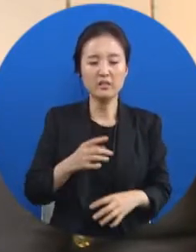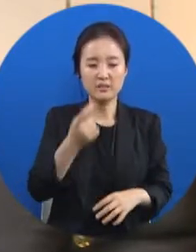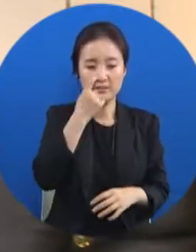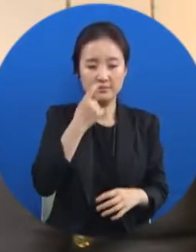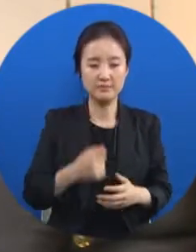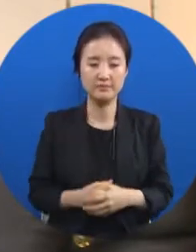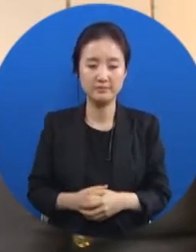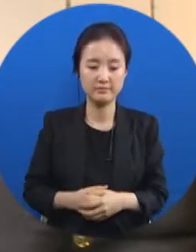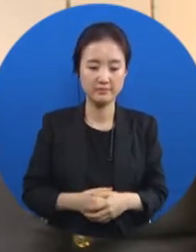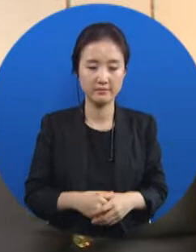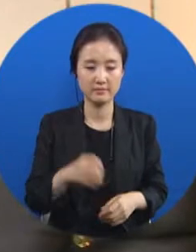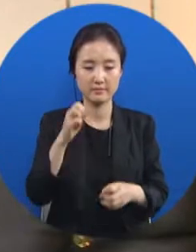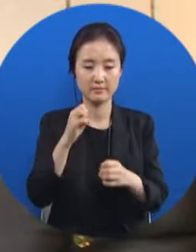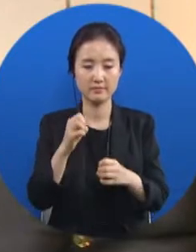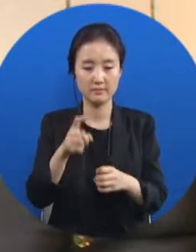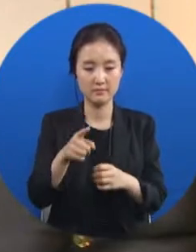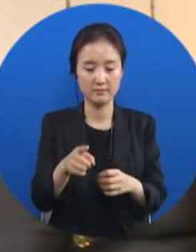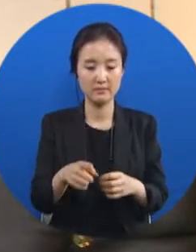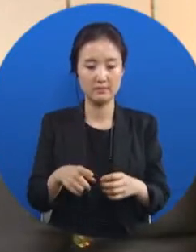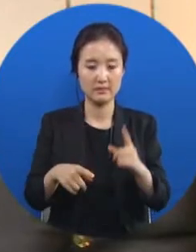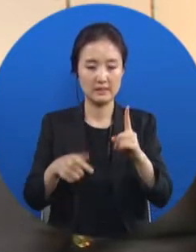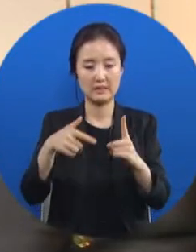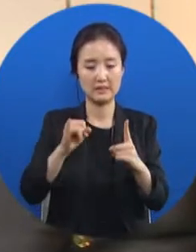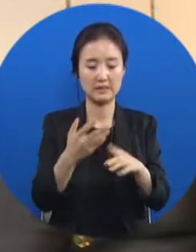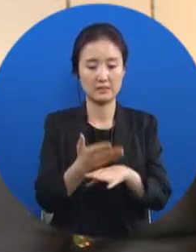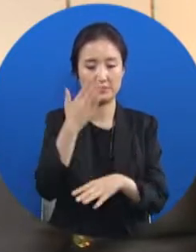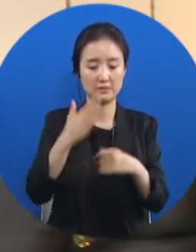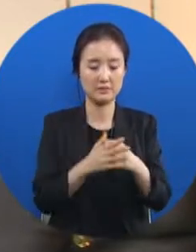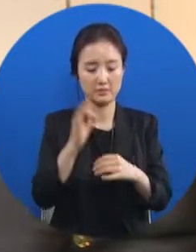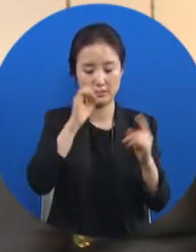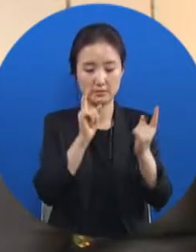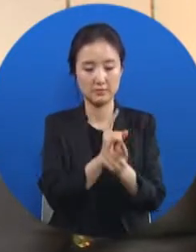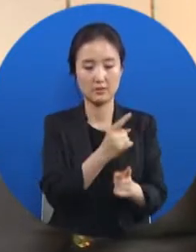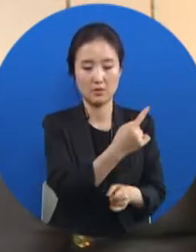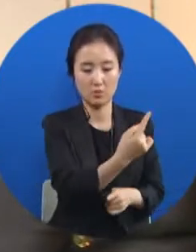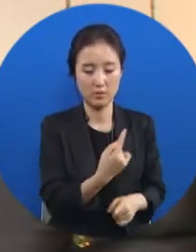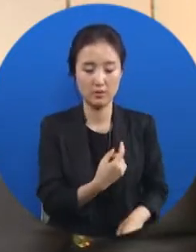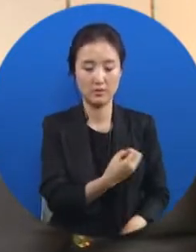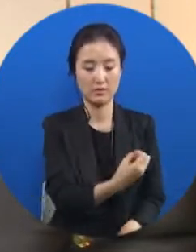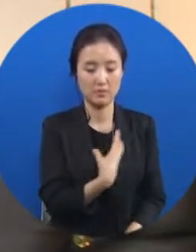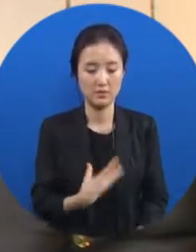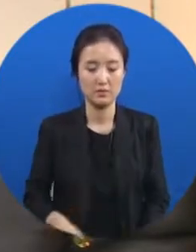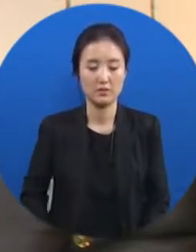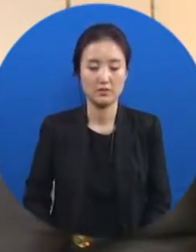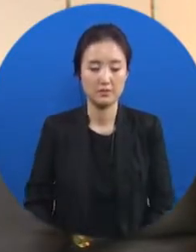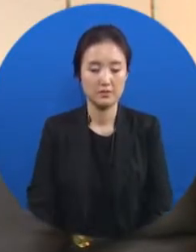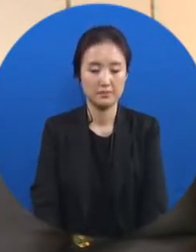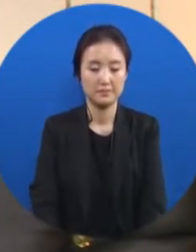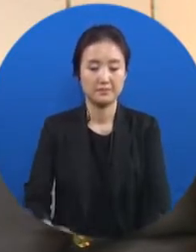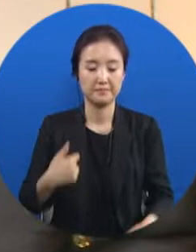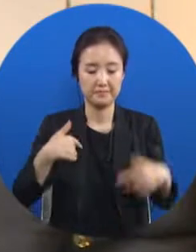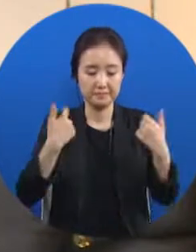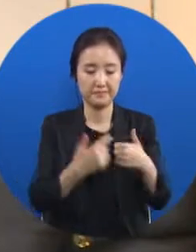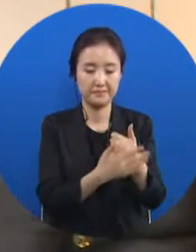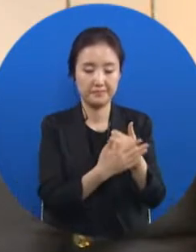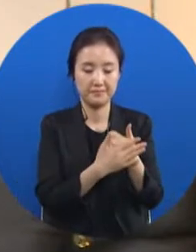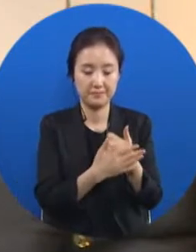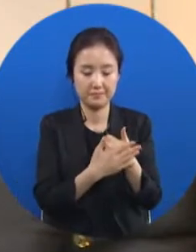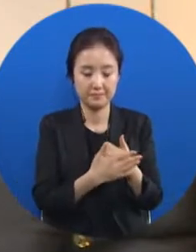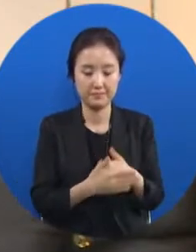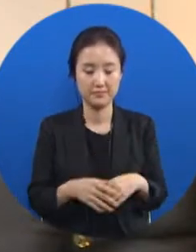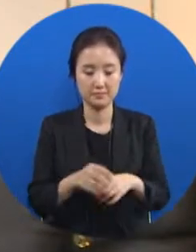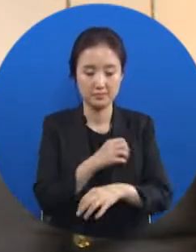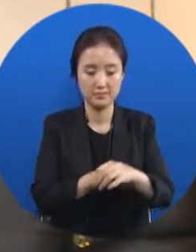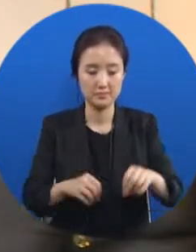왔더라고요. 1기 선배님이셔서 찾아왔다고. 예, 대한민국 1기. 우리가 맨날 도움만 받다가 해외 도움을